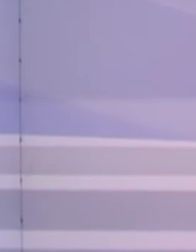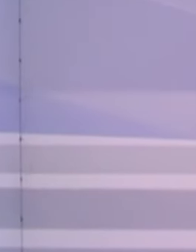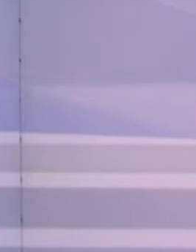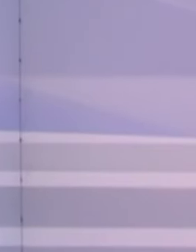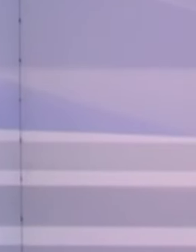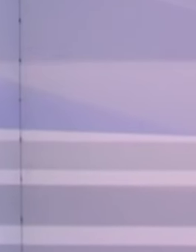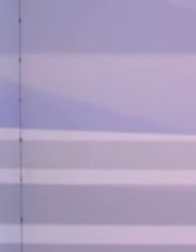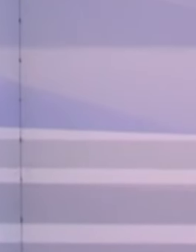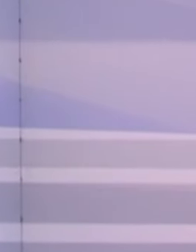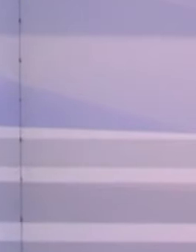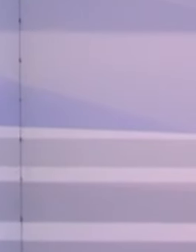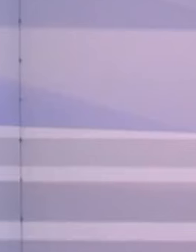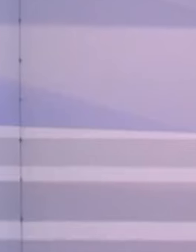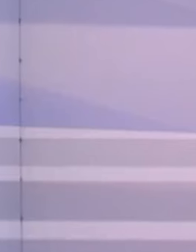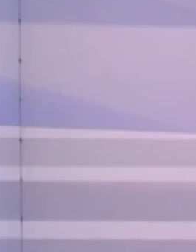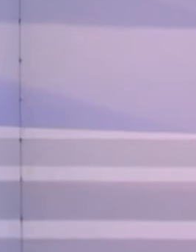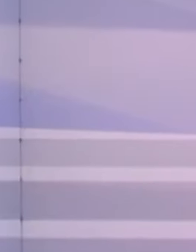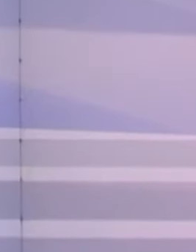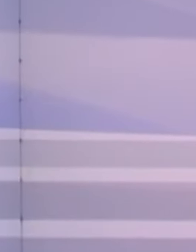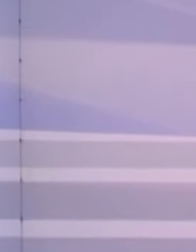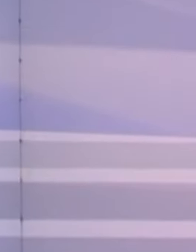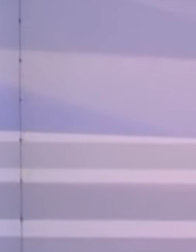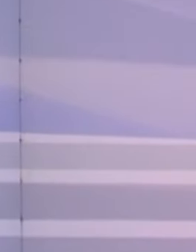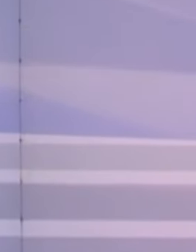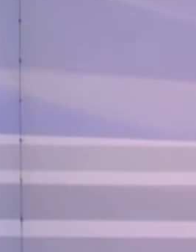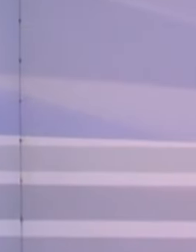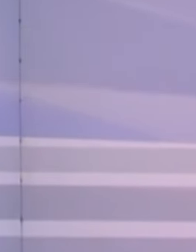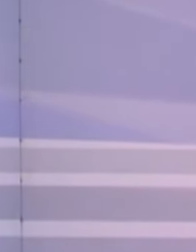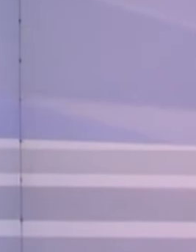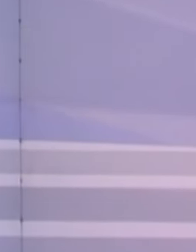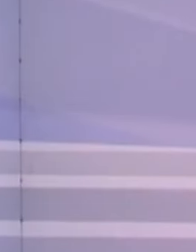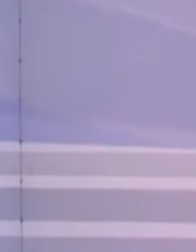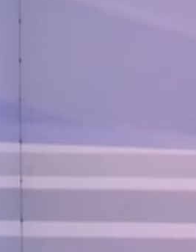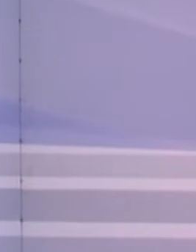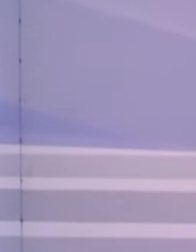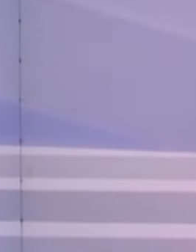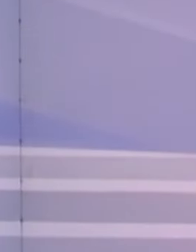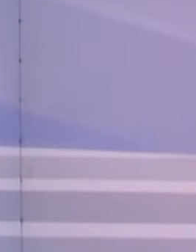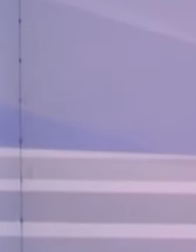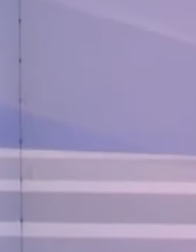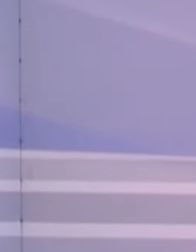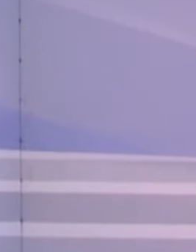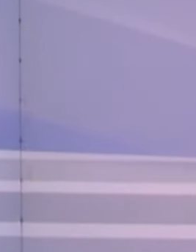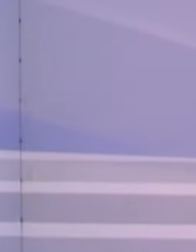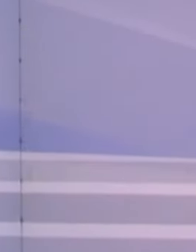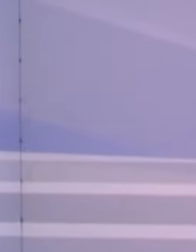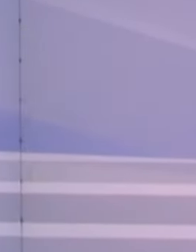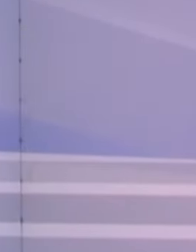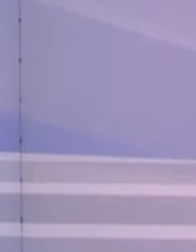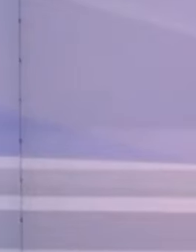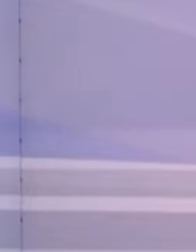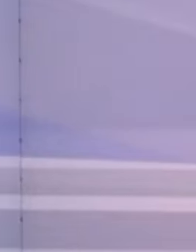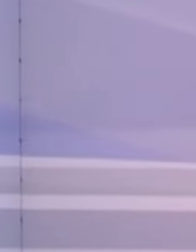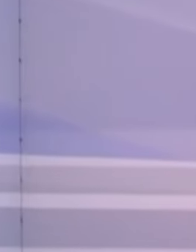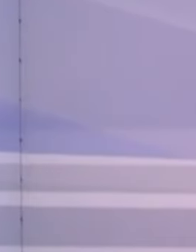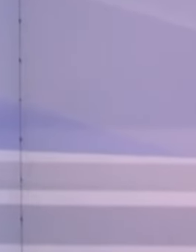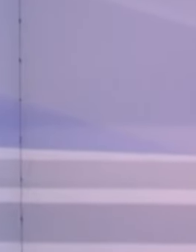Mga kapuso, patuloy na tumutok sa mga balita. Mag-subscribe sa GMA Integrated News sa YouTube. Sa mga kapuso